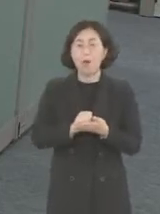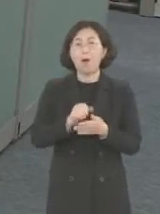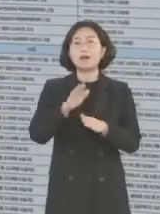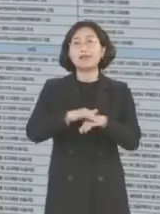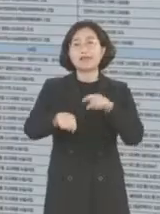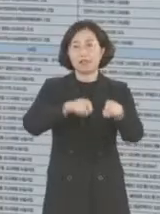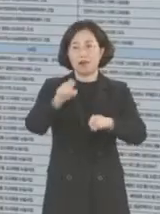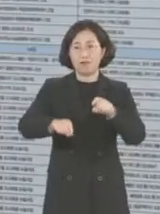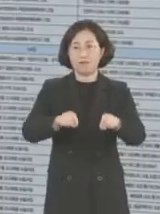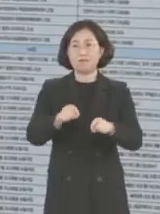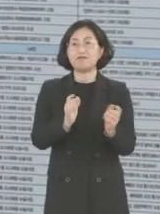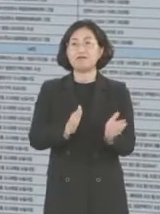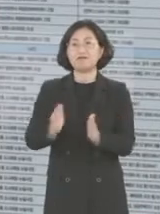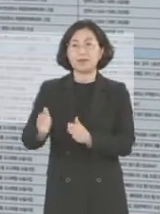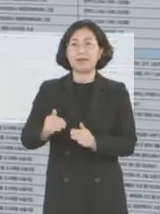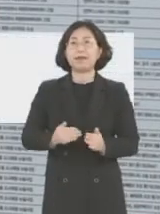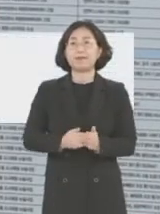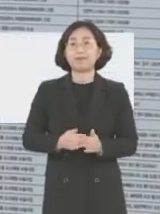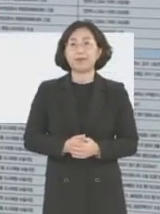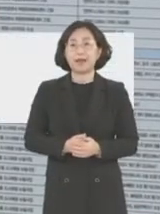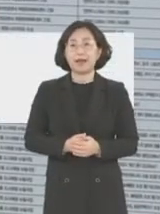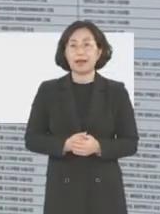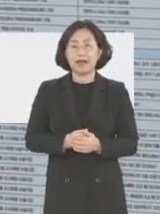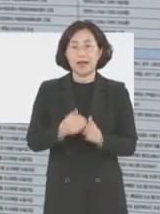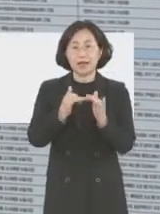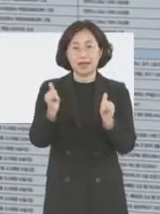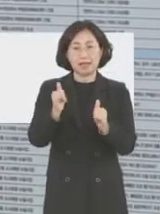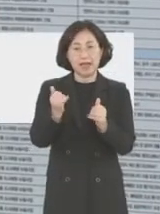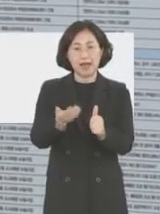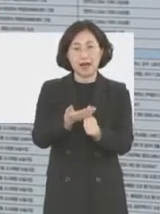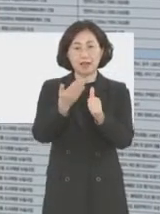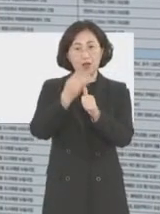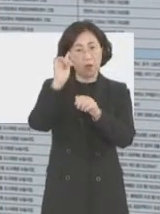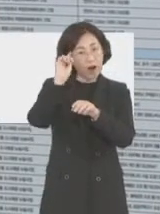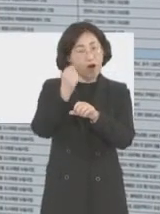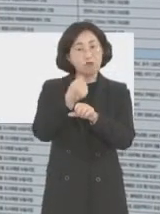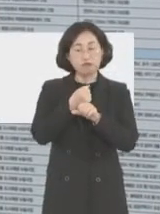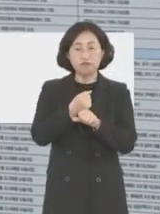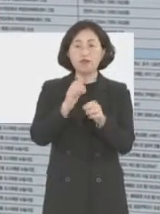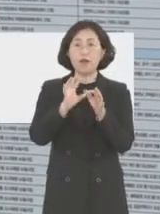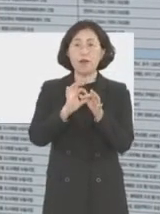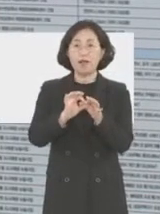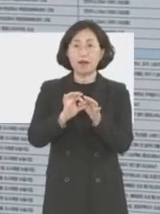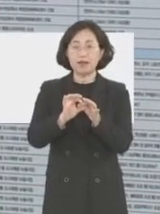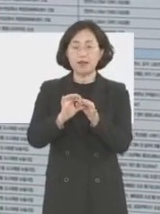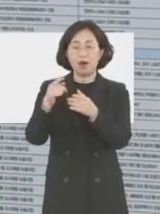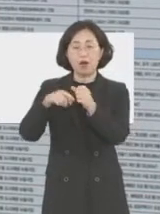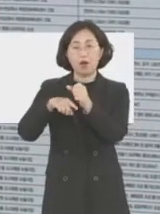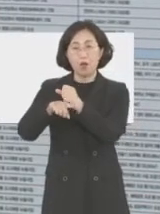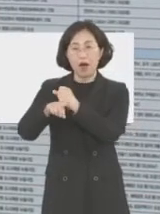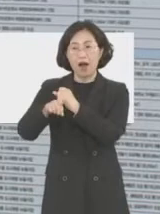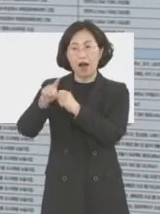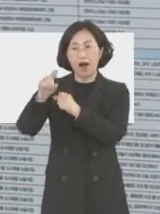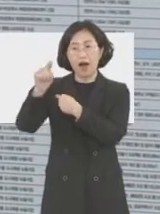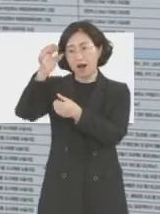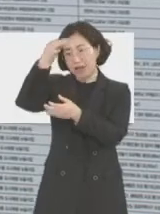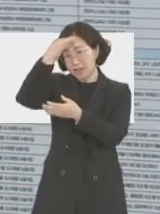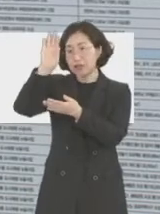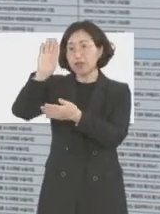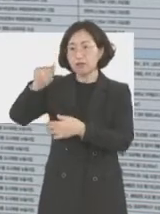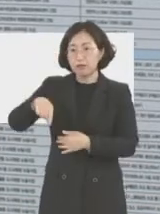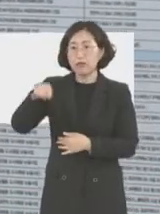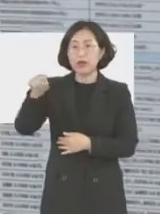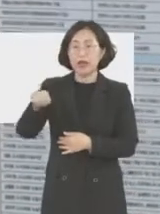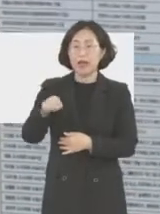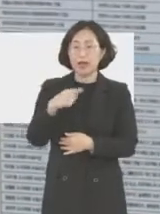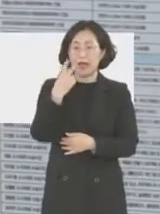계획입니다. 인재 양성과 연구와 관련해서 저희들이 과기부에다가 저희 용역